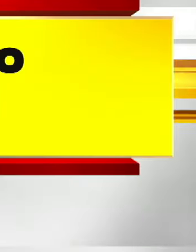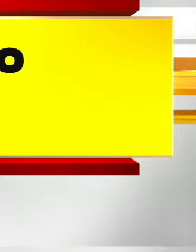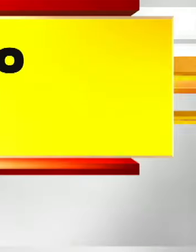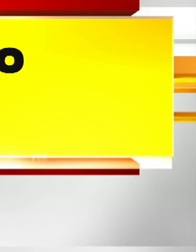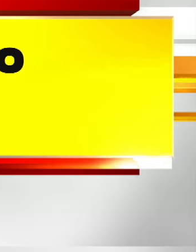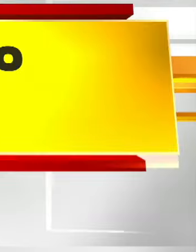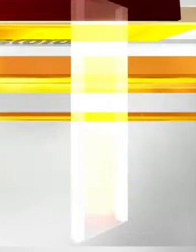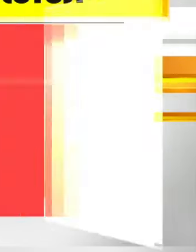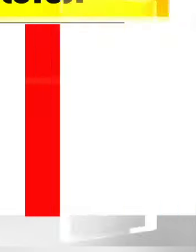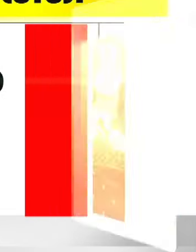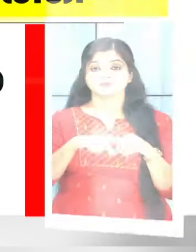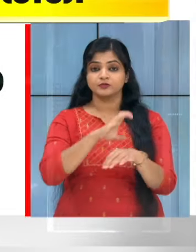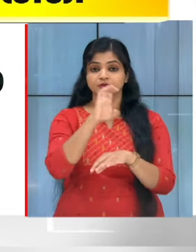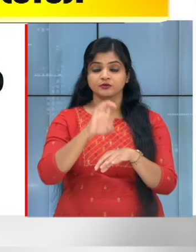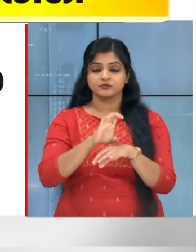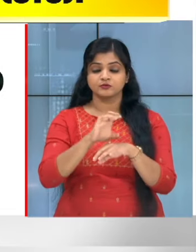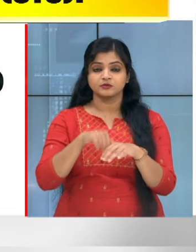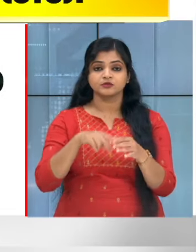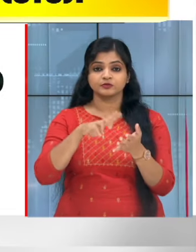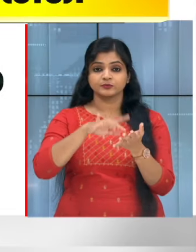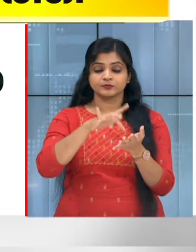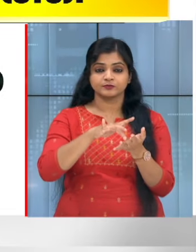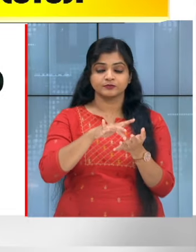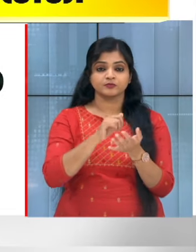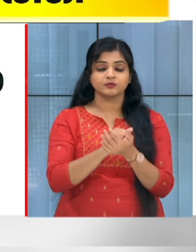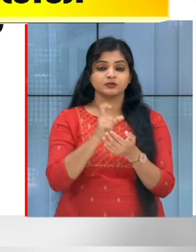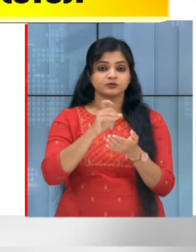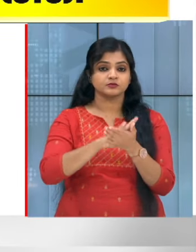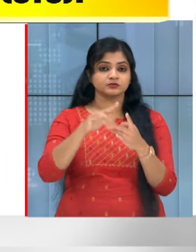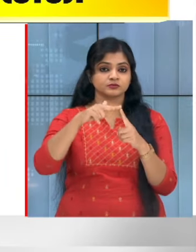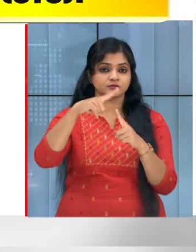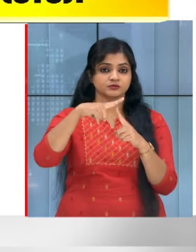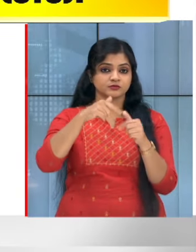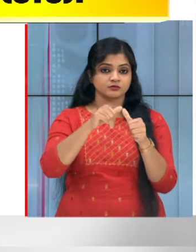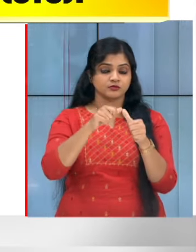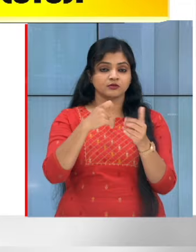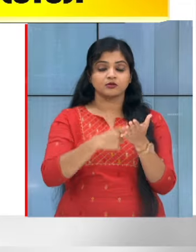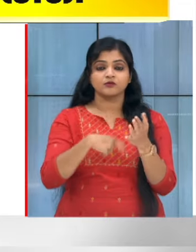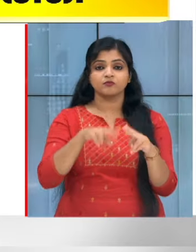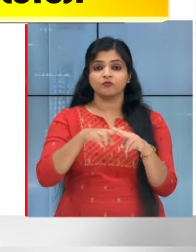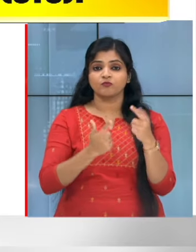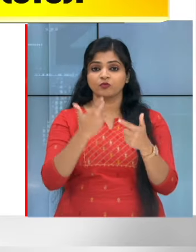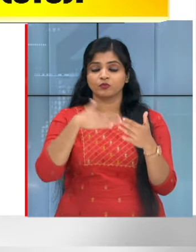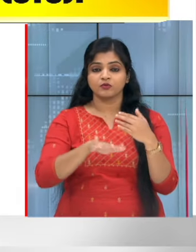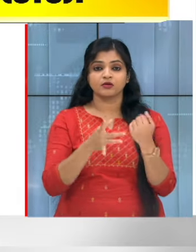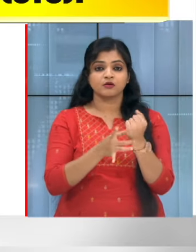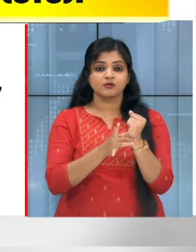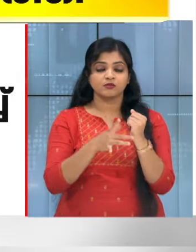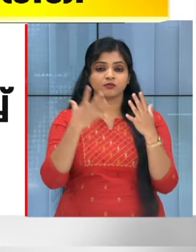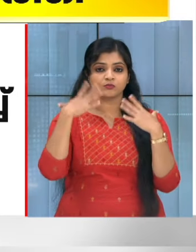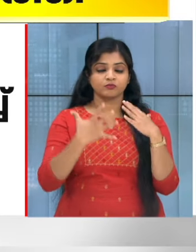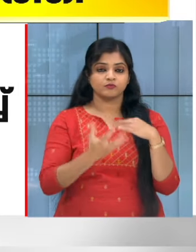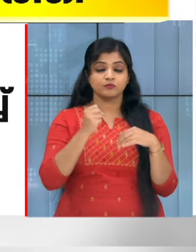ഗോകുൽ, ഇന്ന് വൈകിട്ടാണ് 4 മുക്കിൽ ചിറ്റാർ 4 മുക്കിൽ വനത്തിനുള്ളിൽ നിന്ന് അസ്ഥികൂടം കണ്ടെത്തിയത്. അസ്ഥികൂടത്തിന് 3